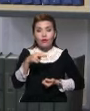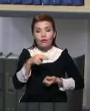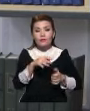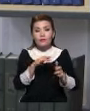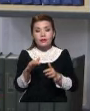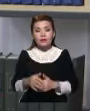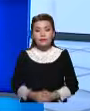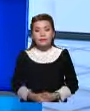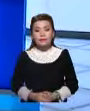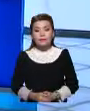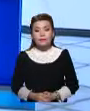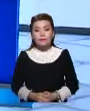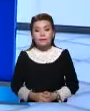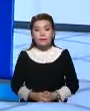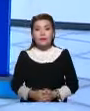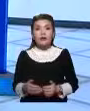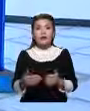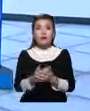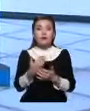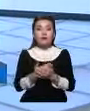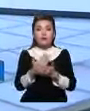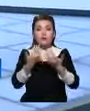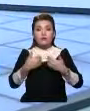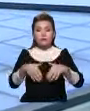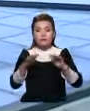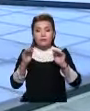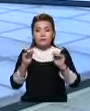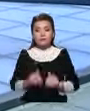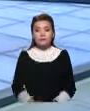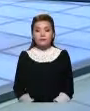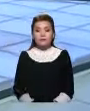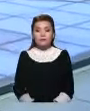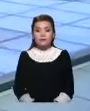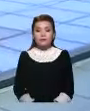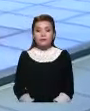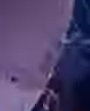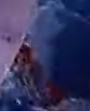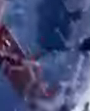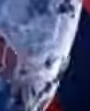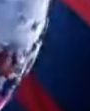Такова информация к этому часу. Я с вами прощаюсь. До завтра.